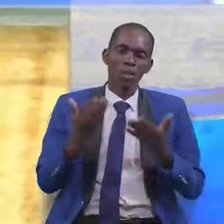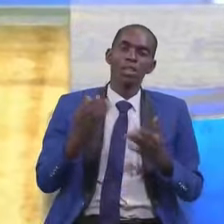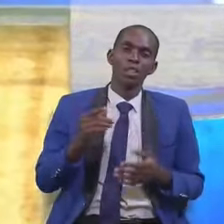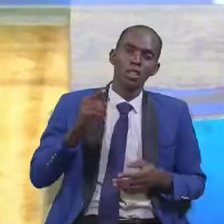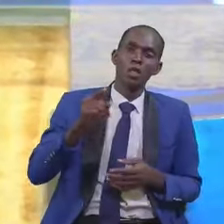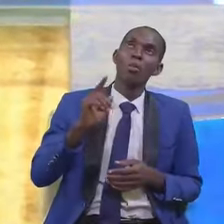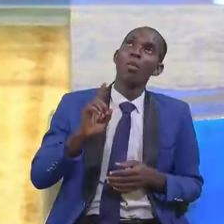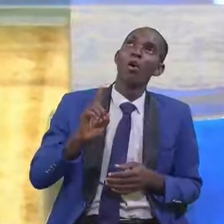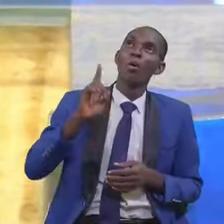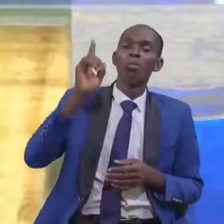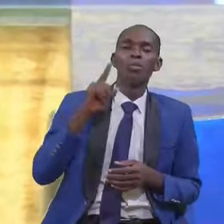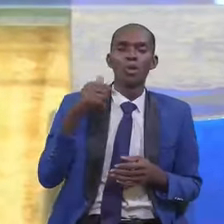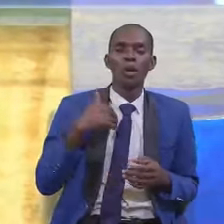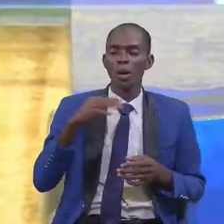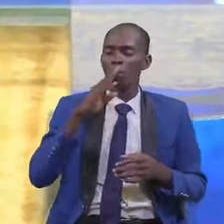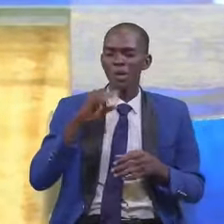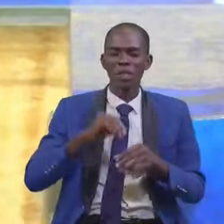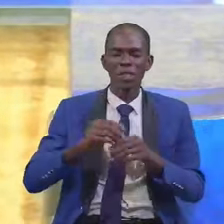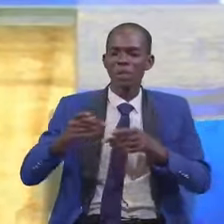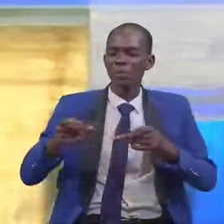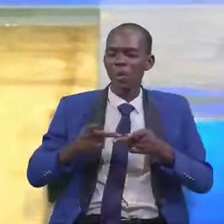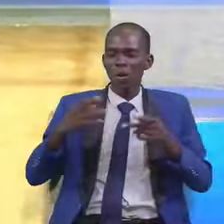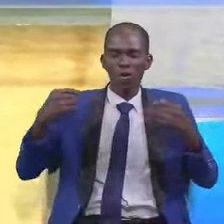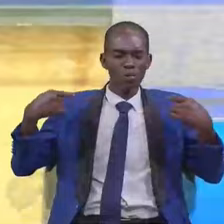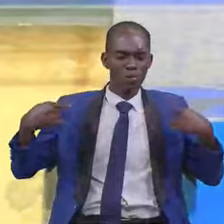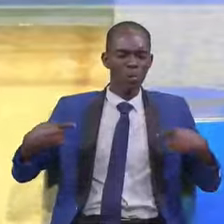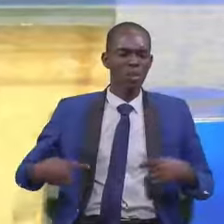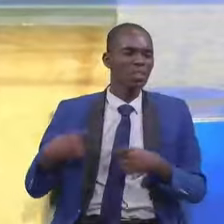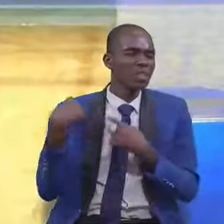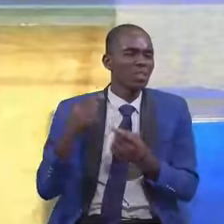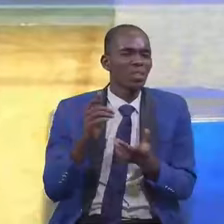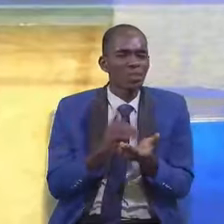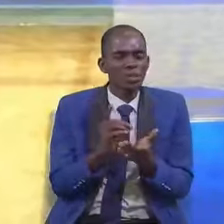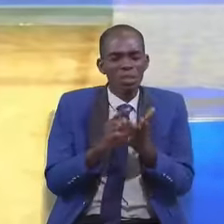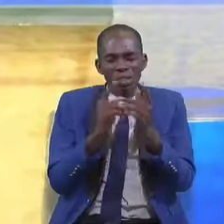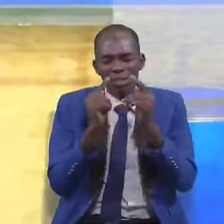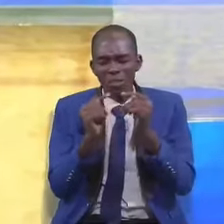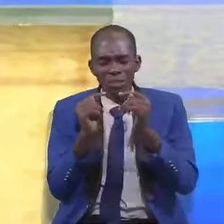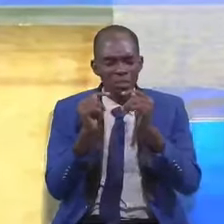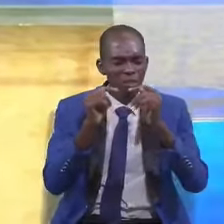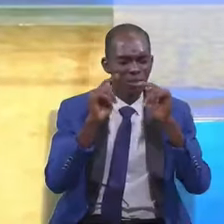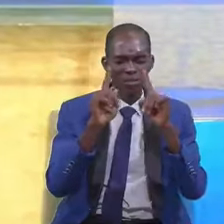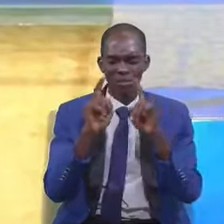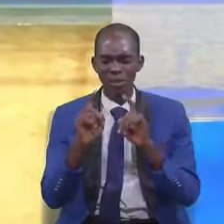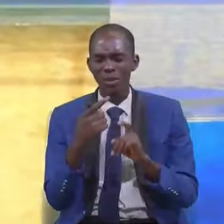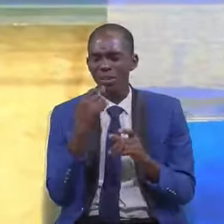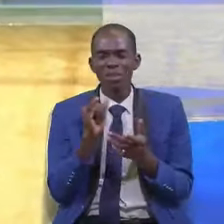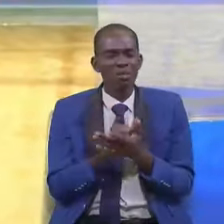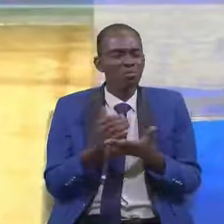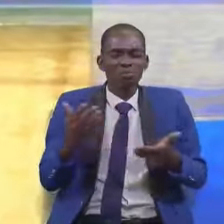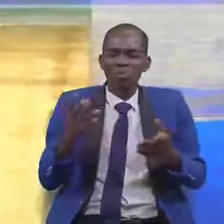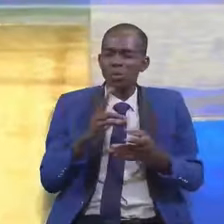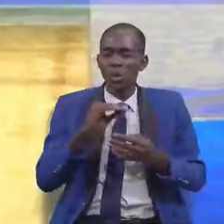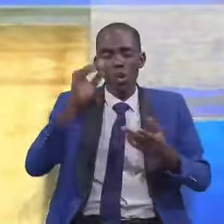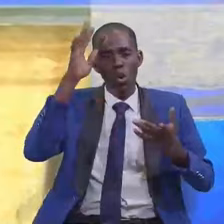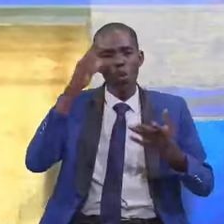révéler. Tu es dans le lit d'affliction pour un long temps. Les docteurs t'ont abandonné, dit qu'il n'y a plus d'espoir. La prière de